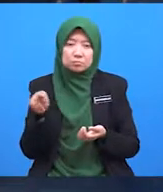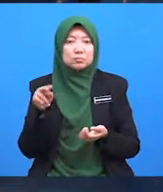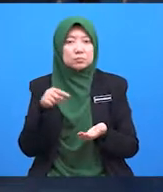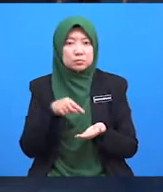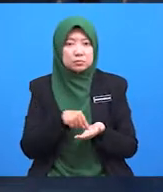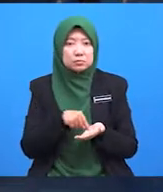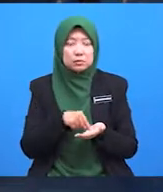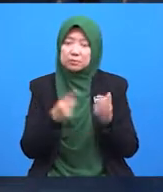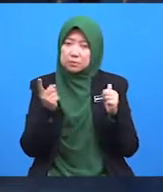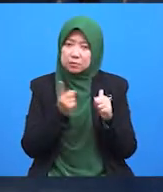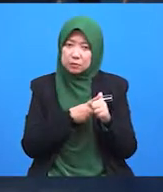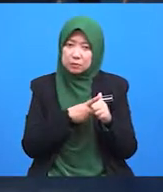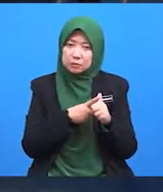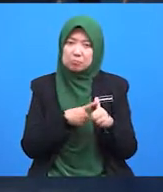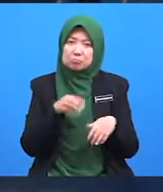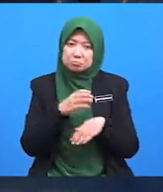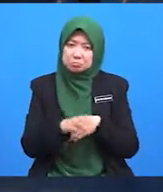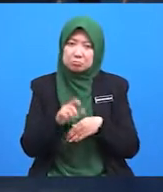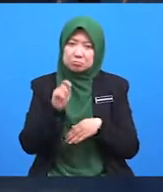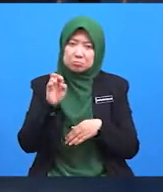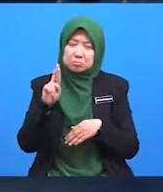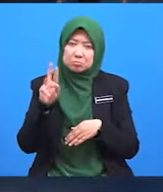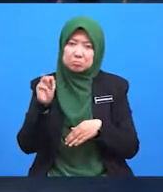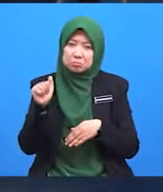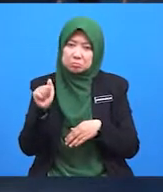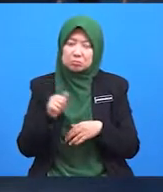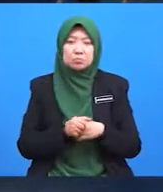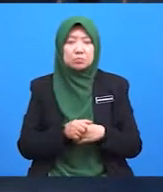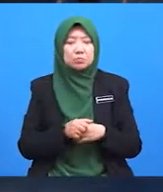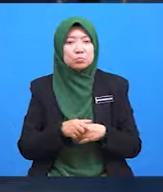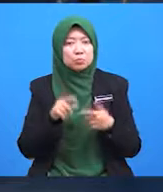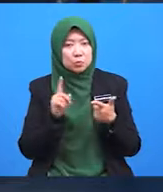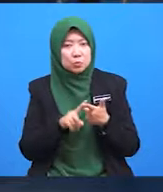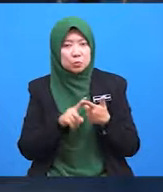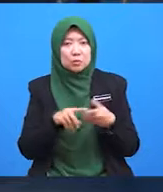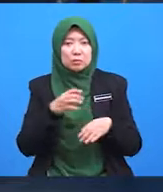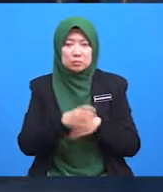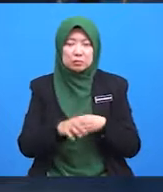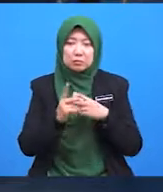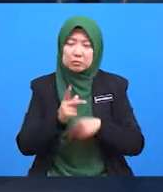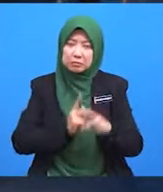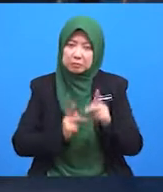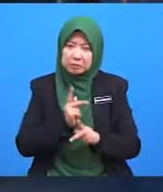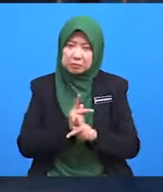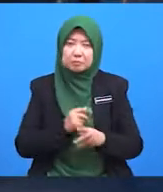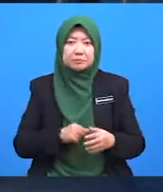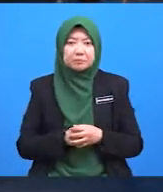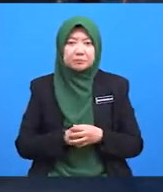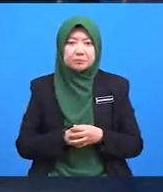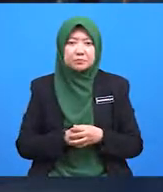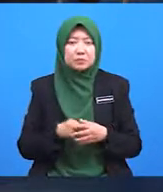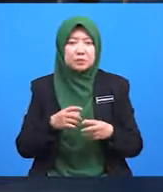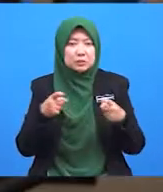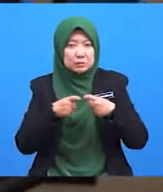iaitu yang pertama, kelecuhan terma, yang kedua, kelecuhan kimia, yang ketiga,